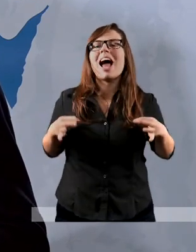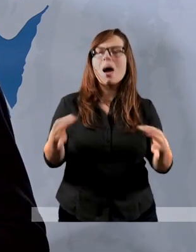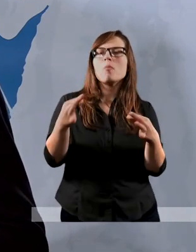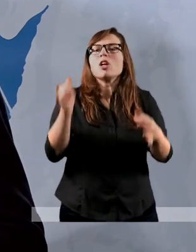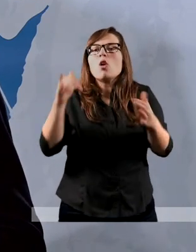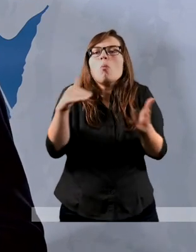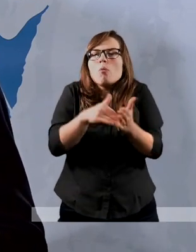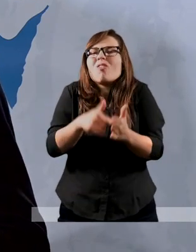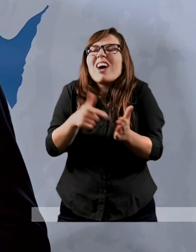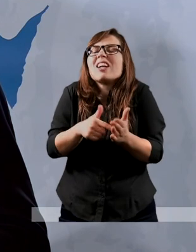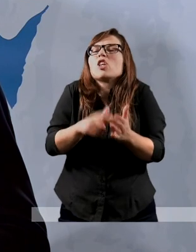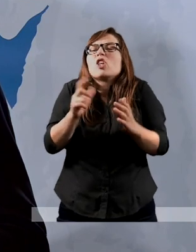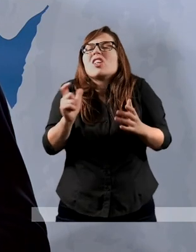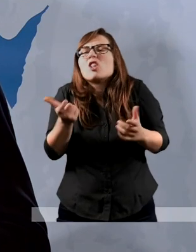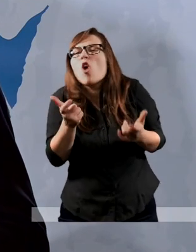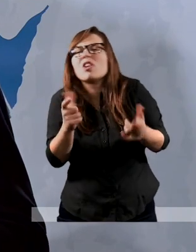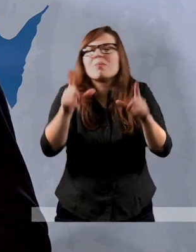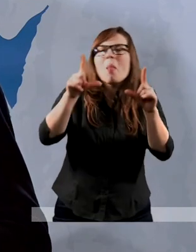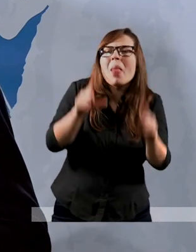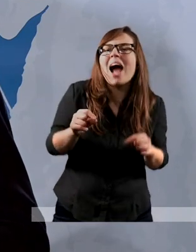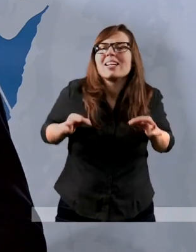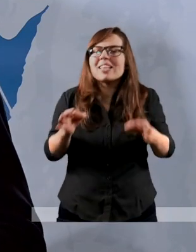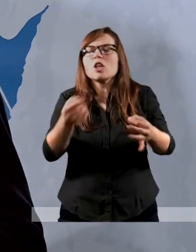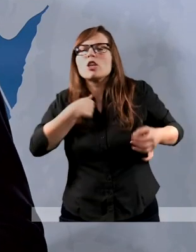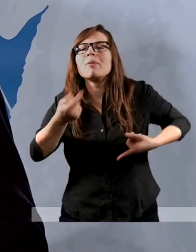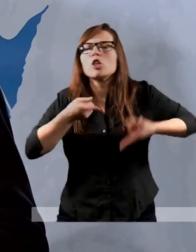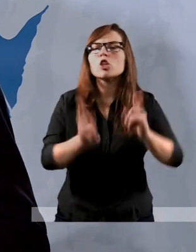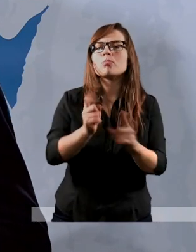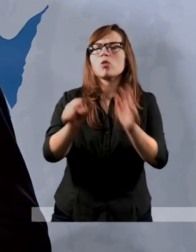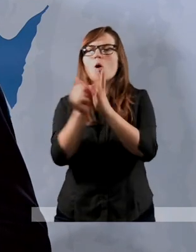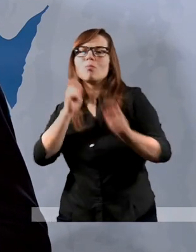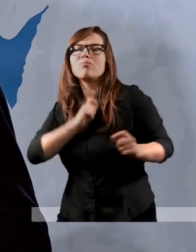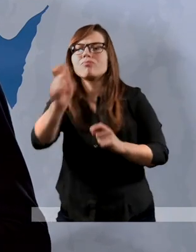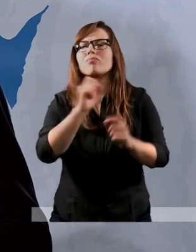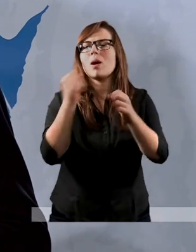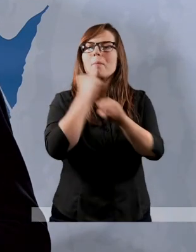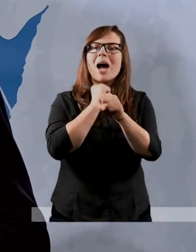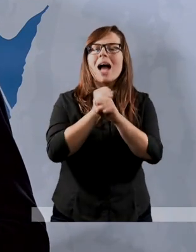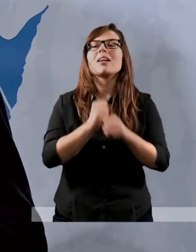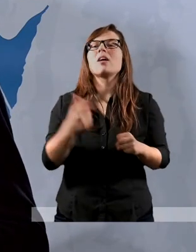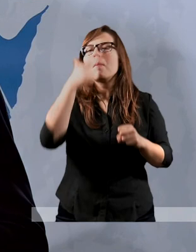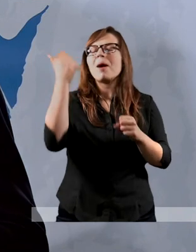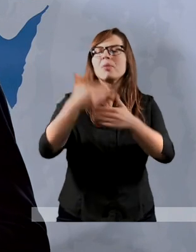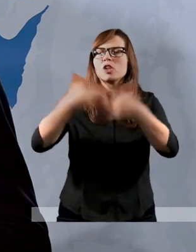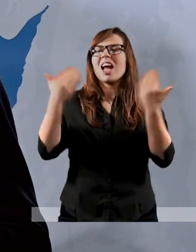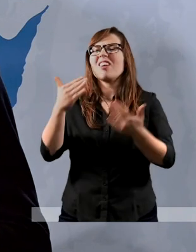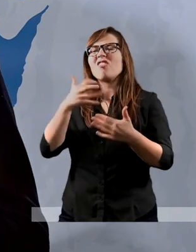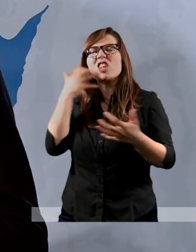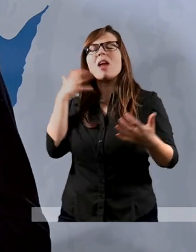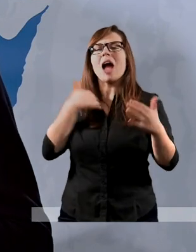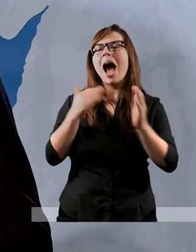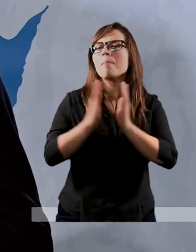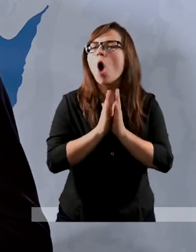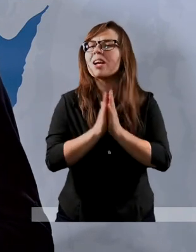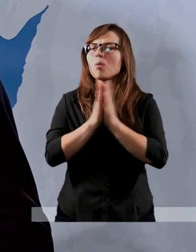i potrzebował właśnie czegoś taniego, czegoś na szybko, żeby dojeżdżać do pracy. I pamiętam właśnie, jak dzień wcześniej modliłem się, Panie